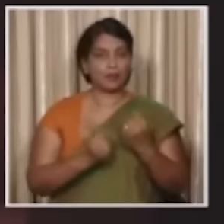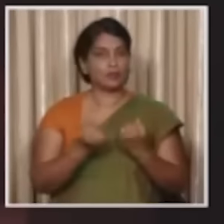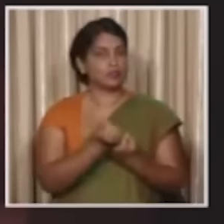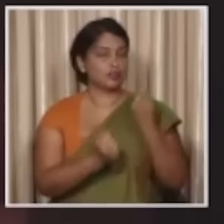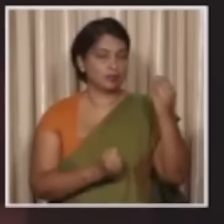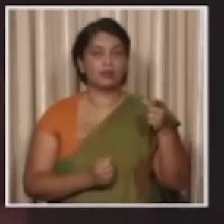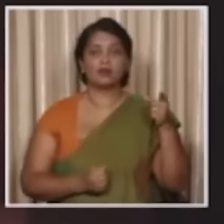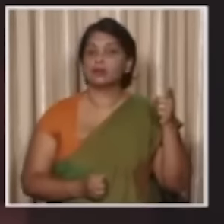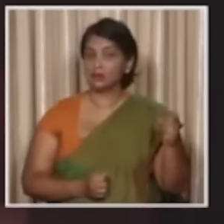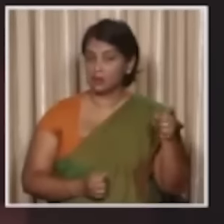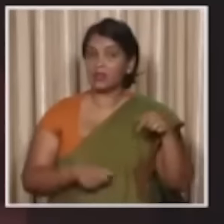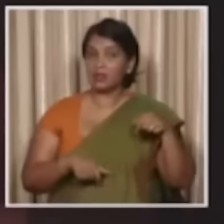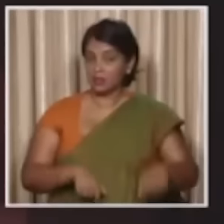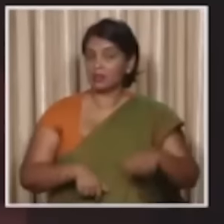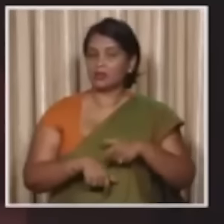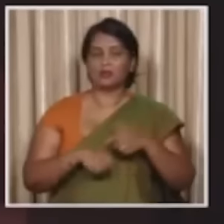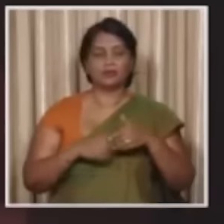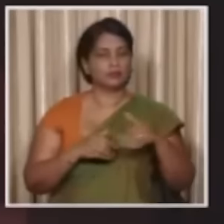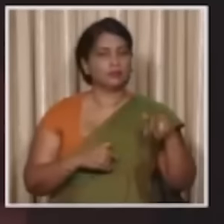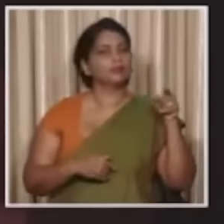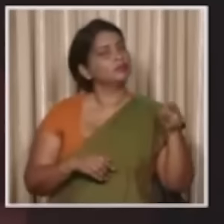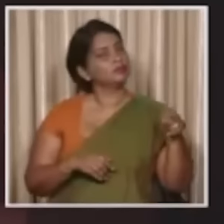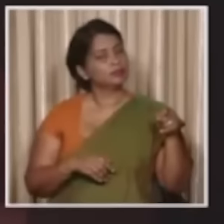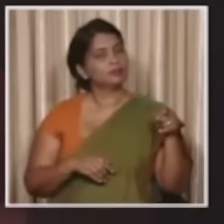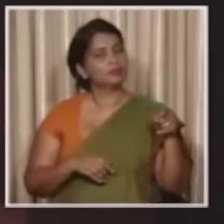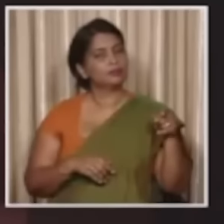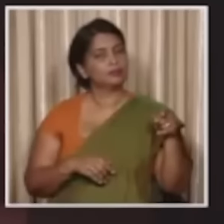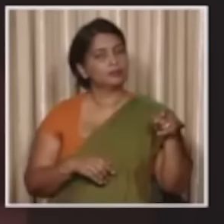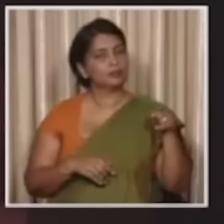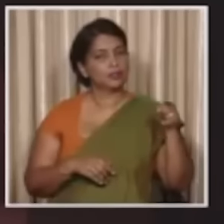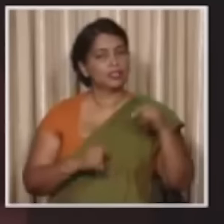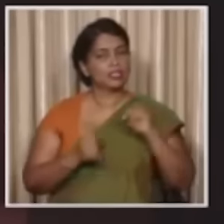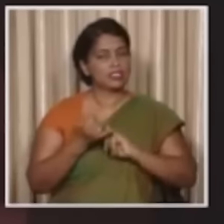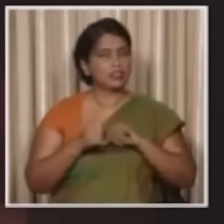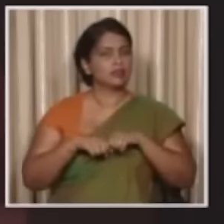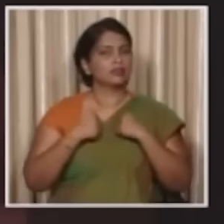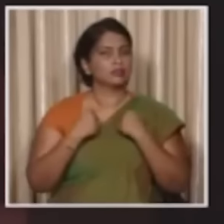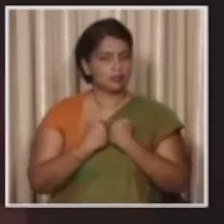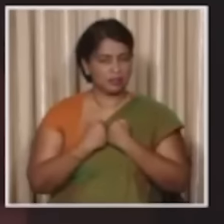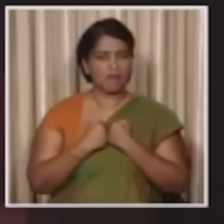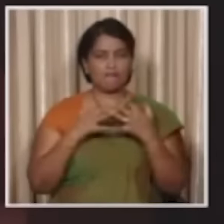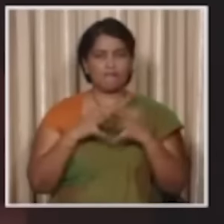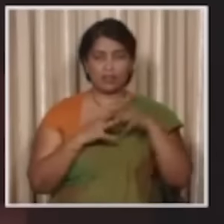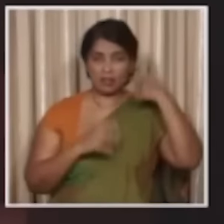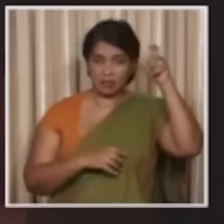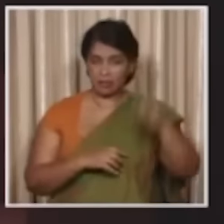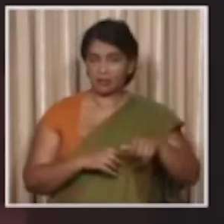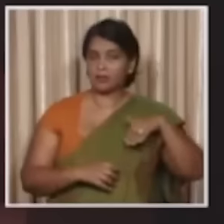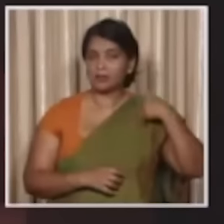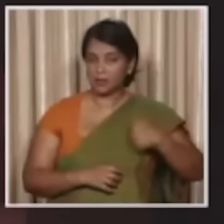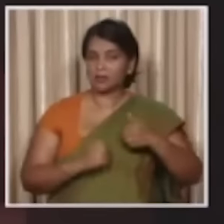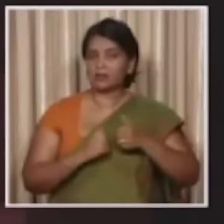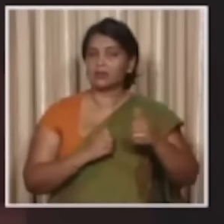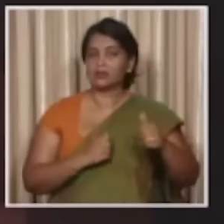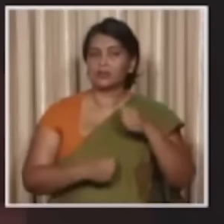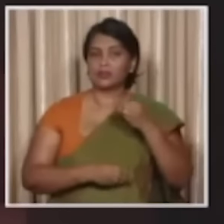තුළ මේ මොහොත වන විට ඒ සෙලින් ෆවුන්ඩේෂන් එක ඒ වඳුරාගල මැතිනියගේ ප්‍රධානත්වයෙන් ක්‍රියාත්මක